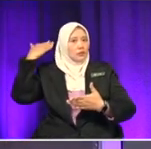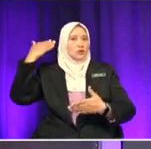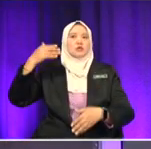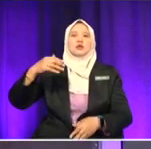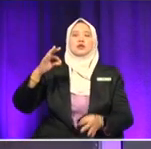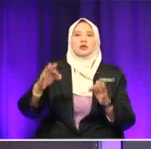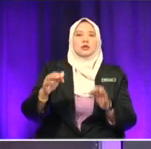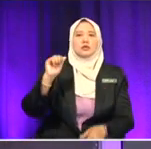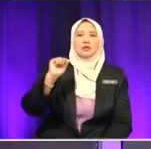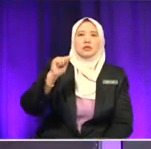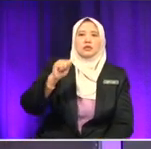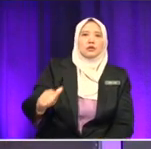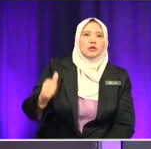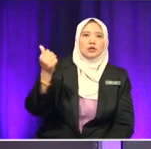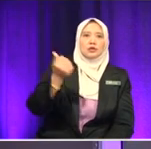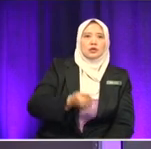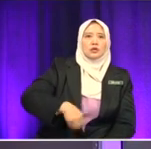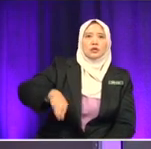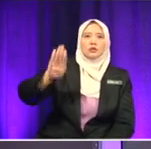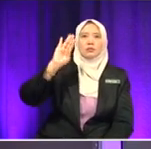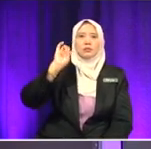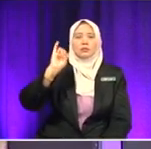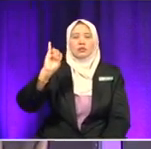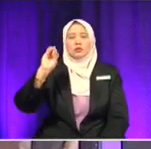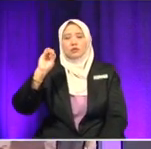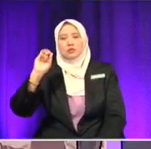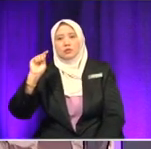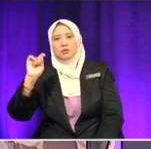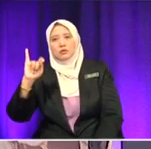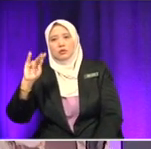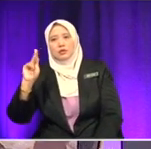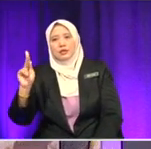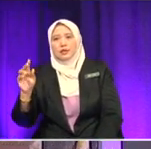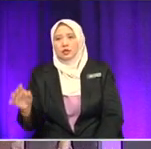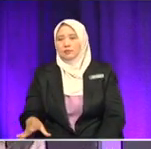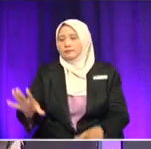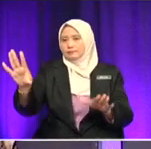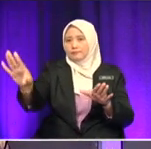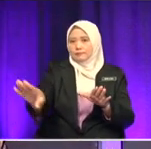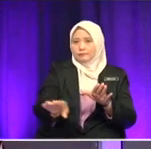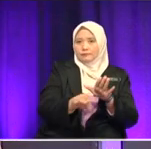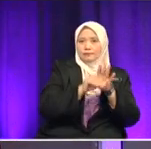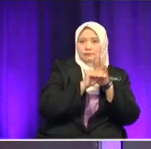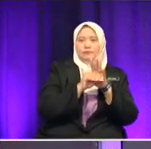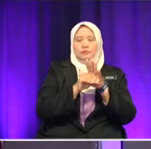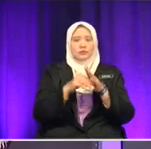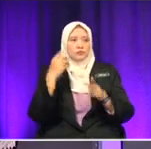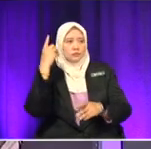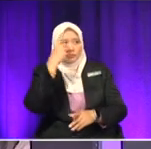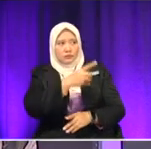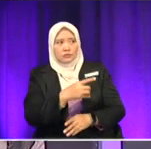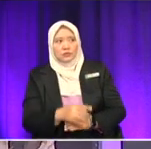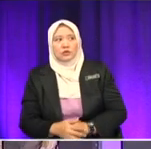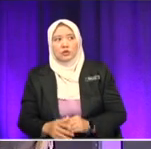ini antibiotik, maka kita salin balik antibiotik letak di bahagian ini. Maksudnya, antibiotik adalah